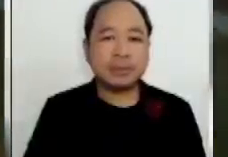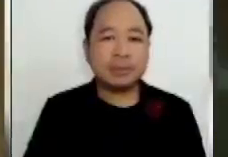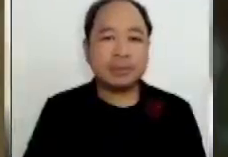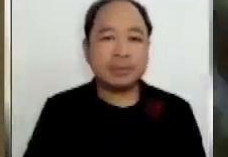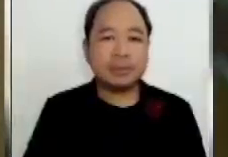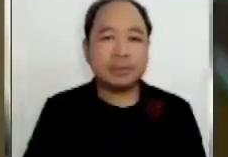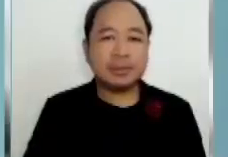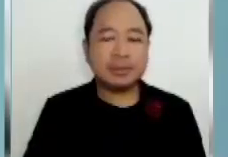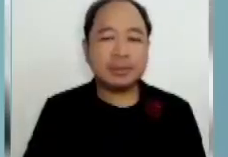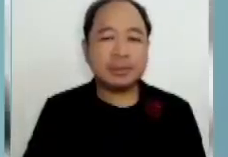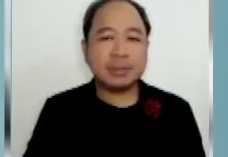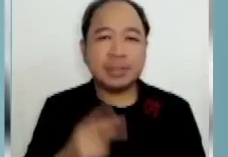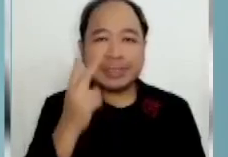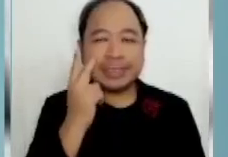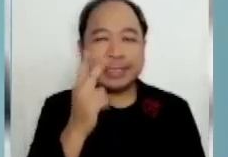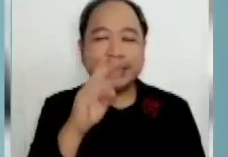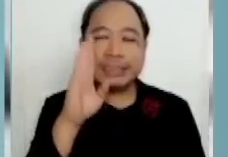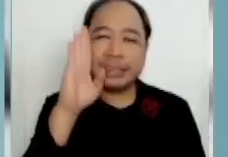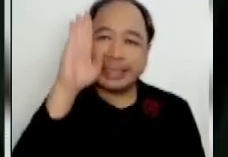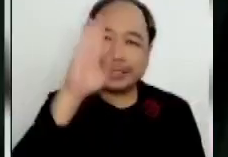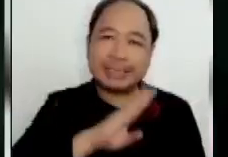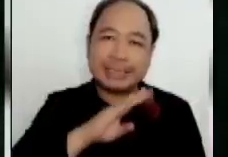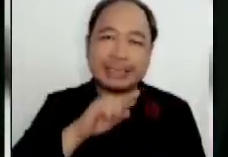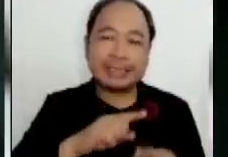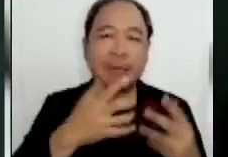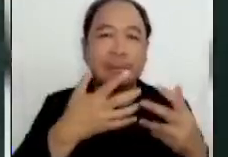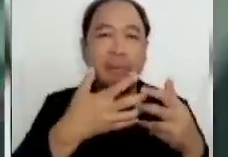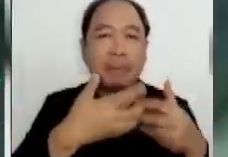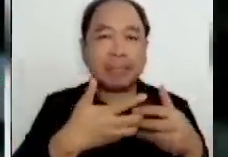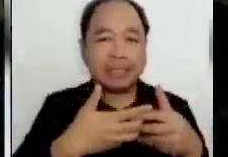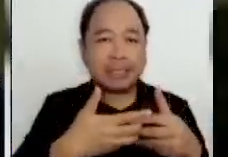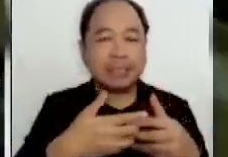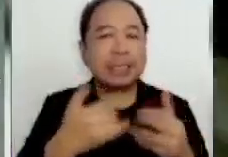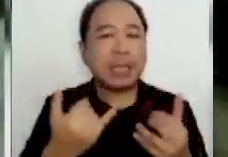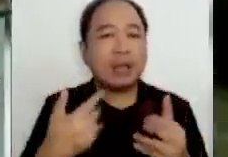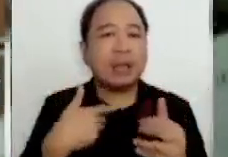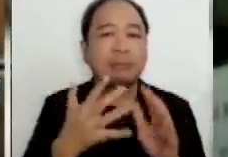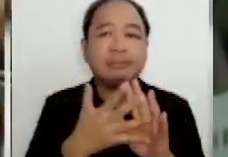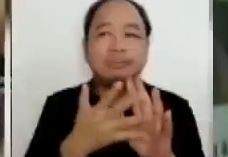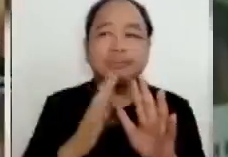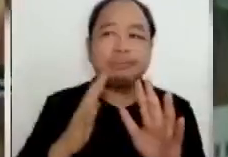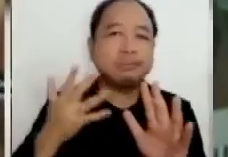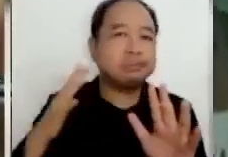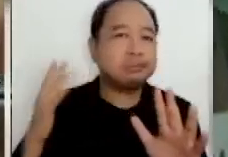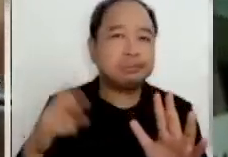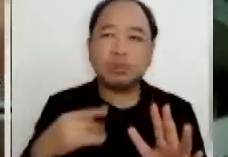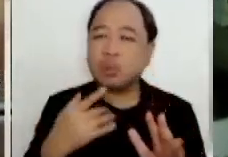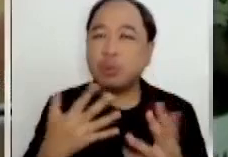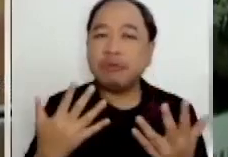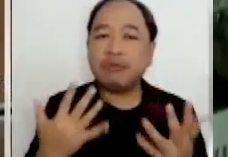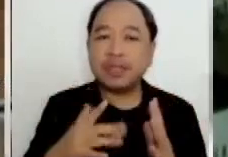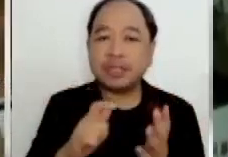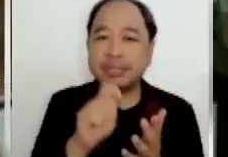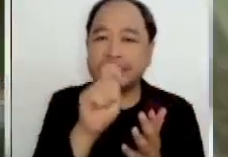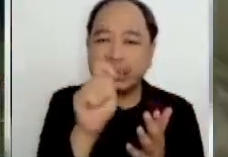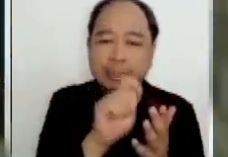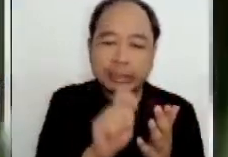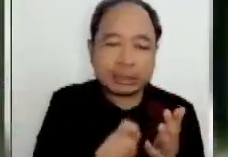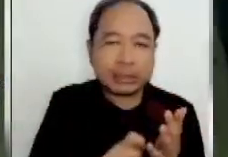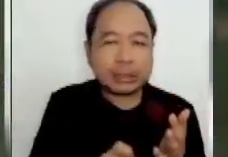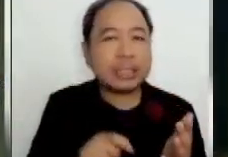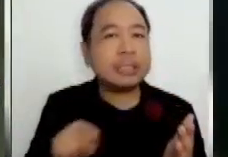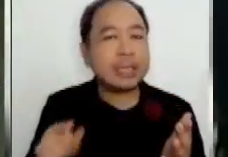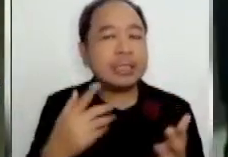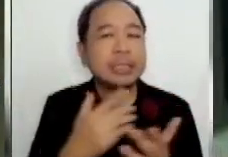Dahil sa nag-jam na balota sa vote counting machine, humaba ang pila ng mga tapos nang mag-shade ng balota sa ilang clustered precinct sa